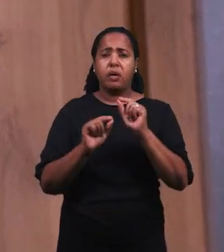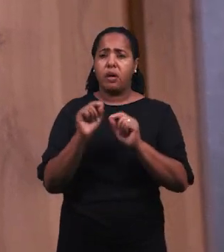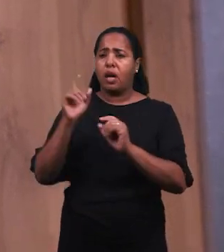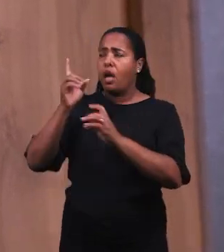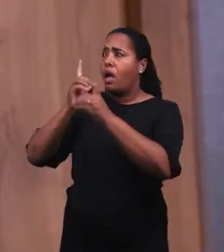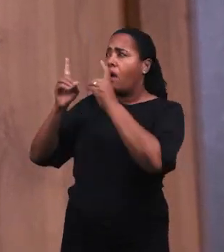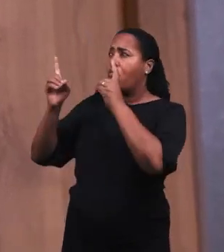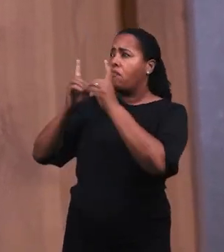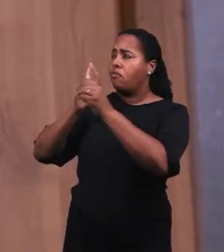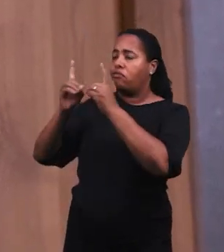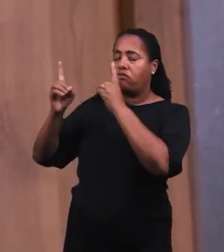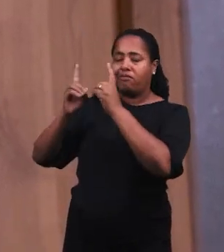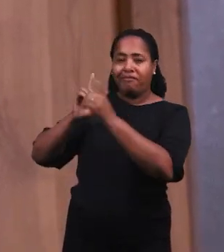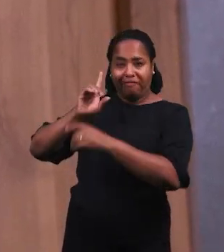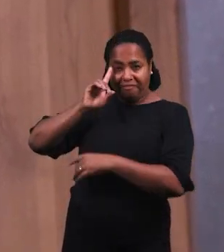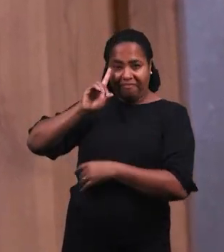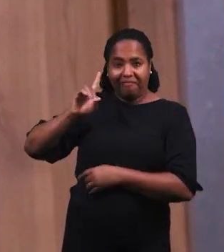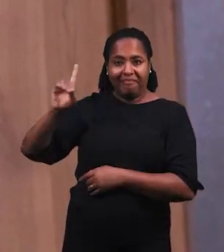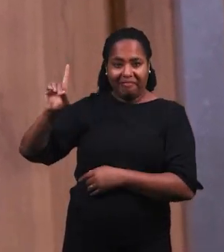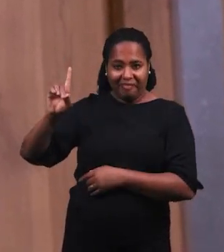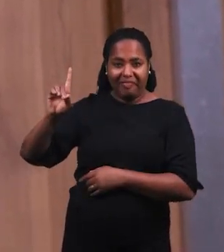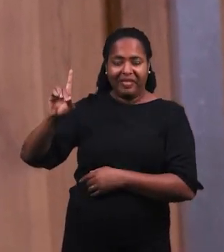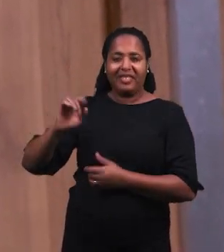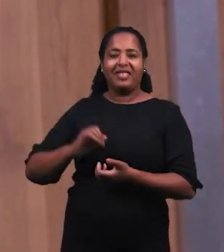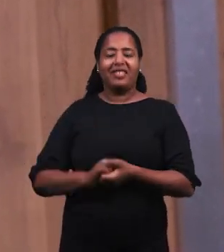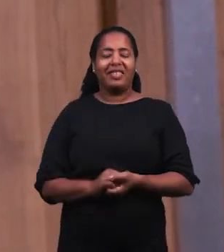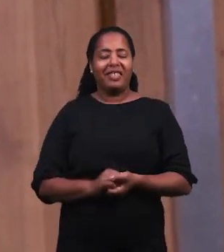Молитва – это диалог с Богом.